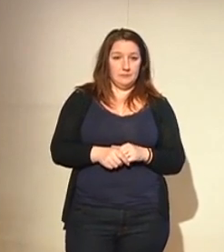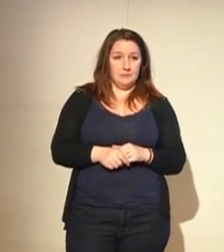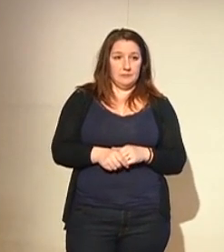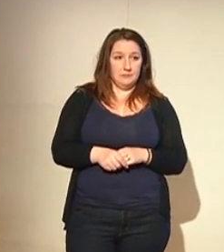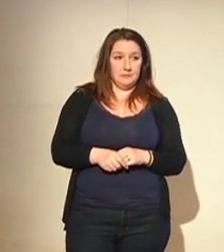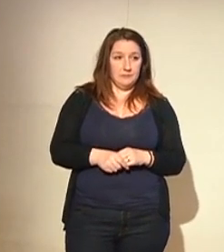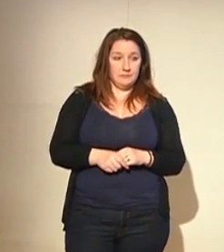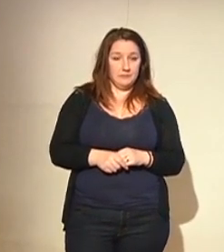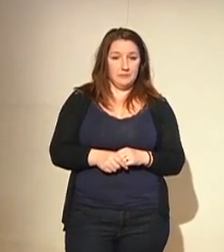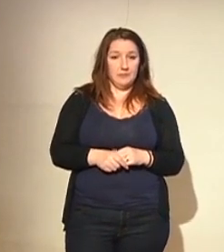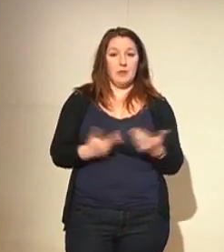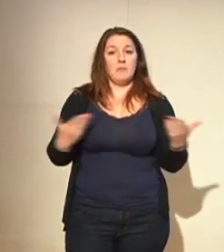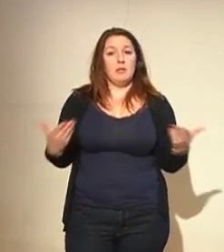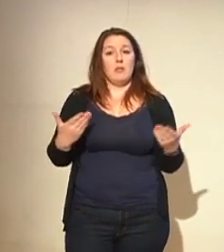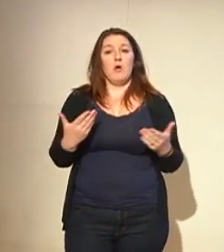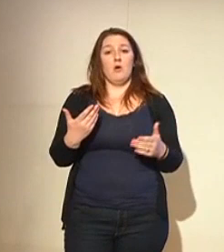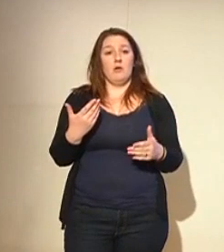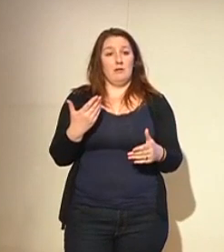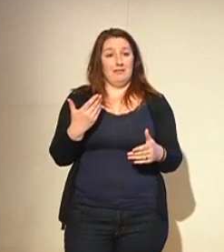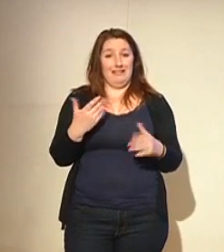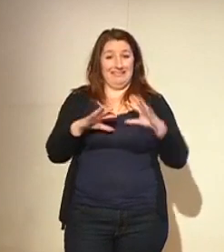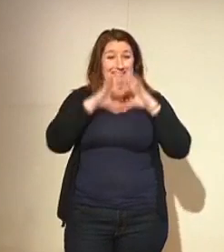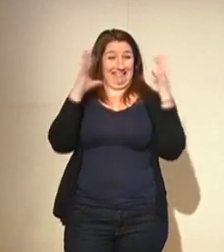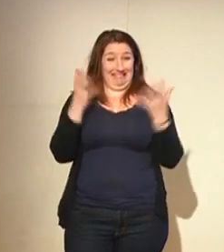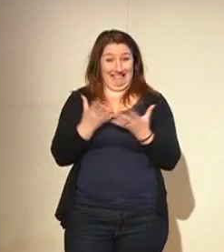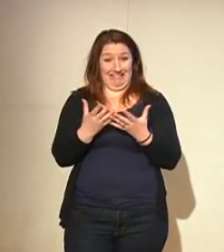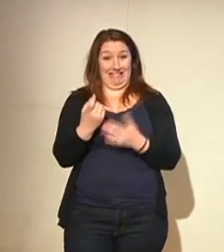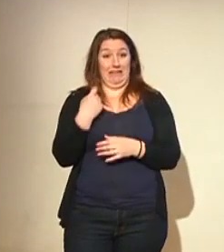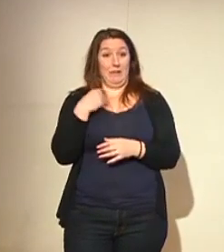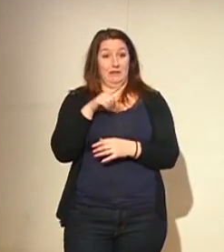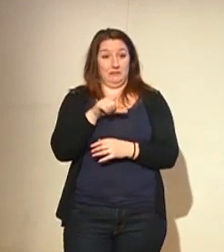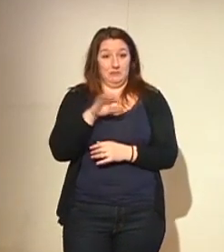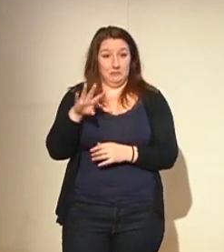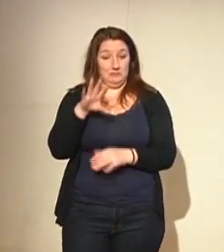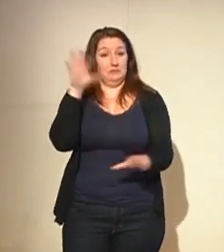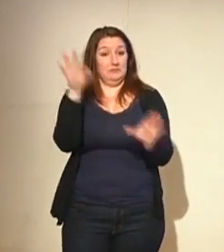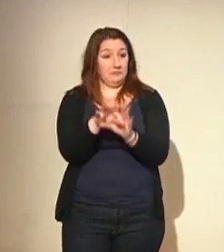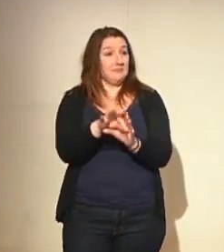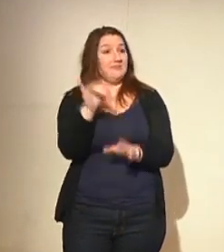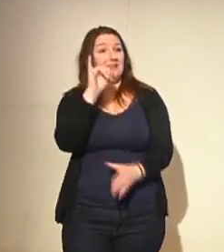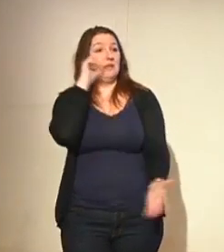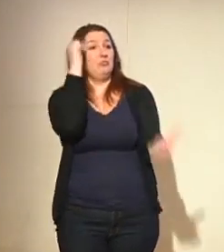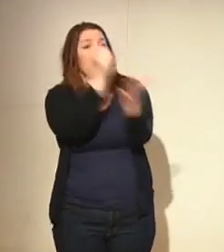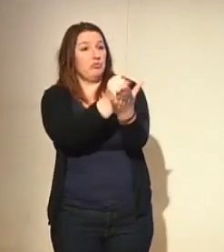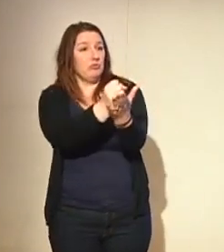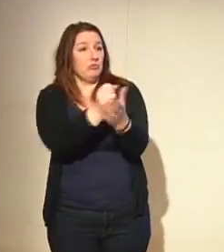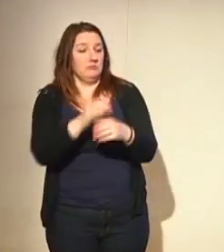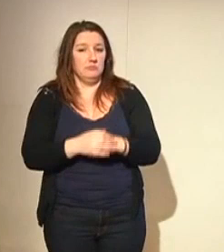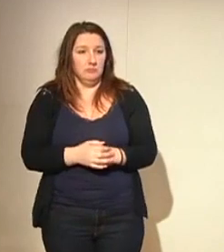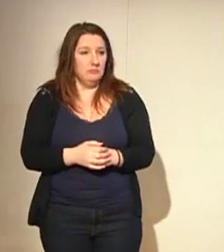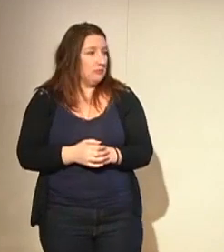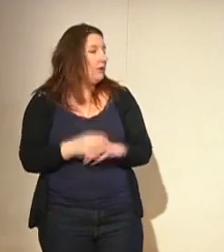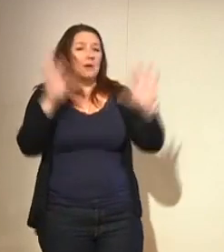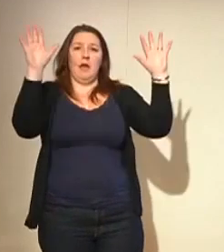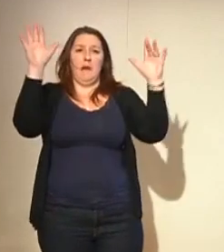ou je vais faire voter cette délibération donc après c désignation qui est pour